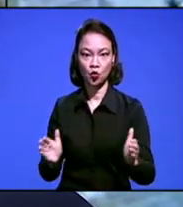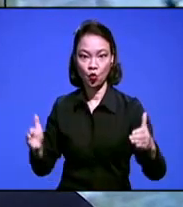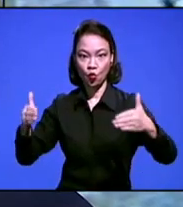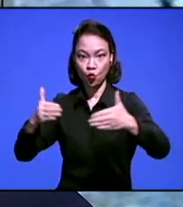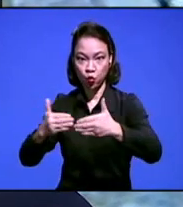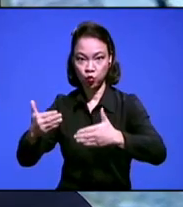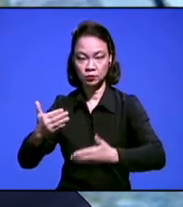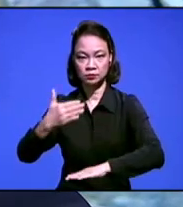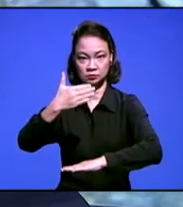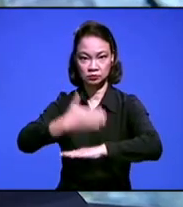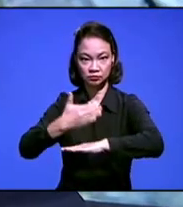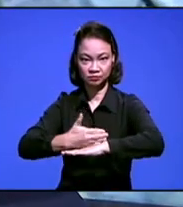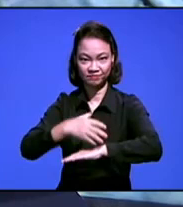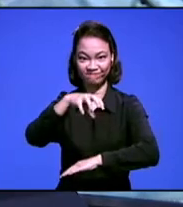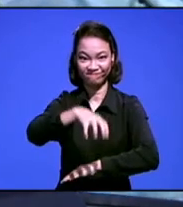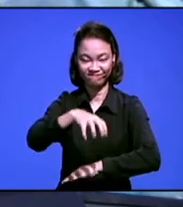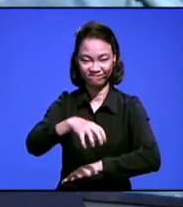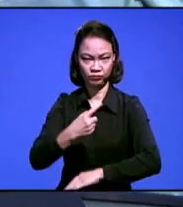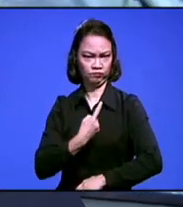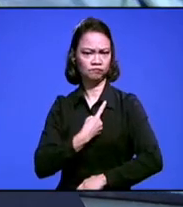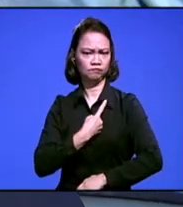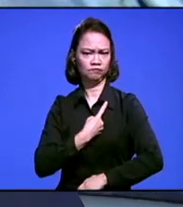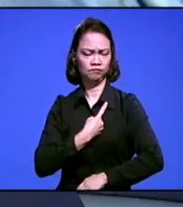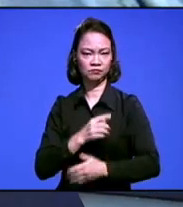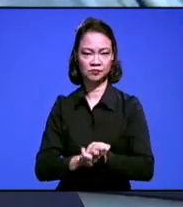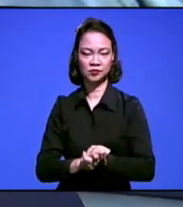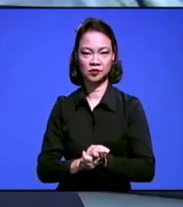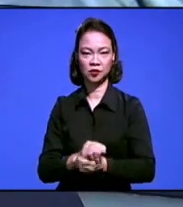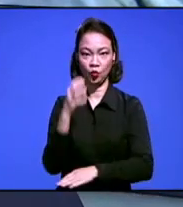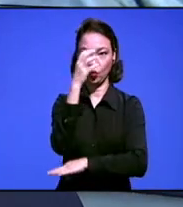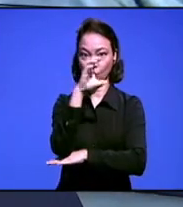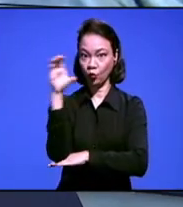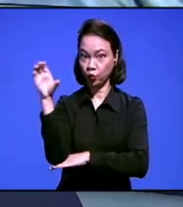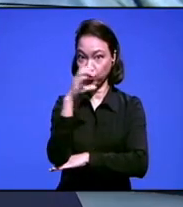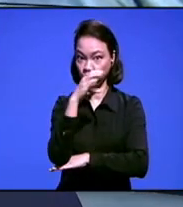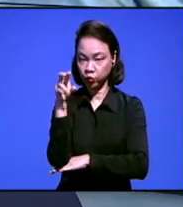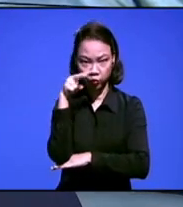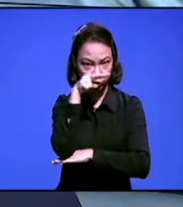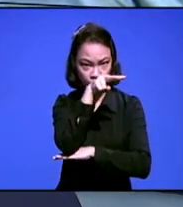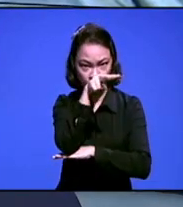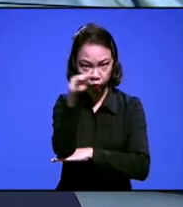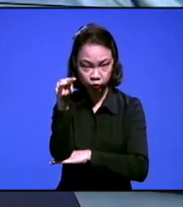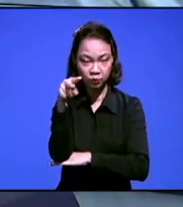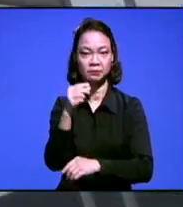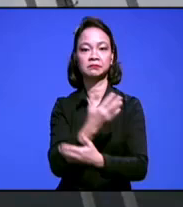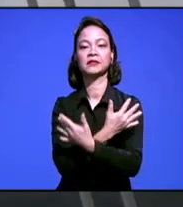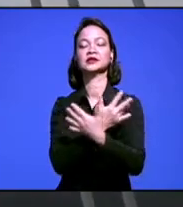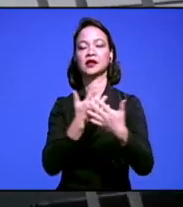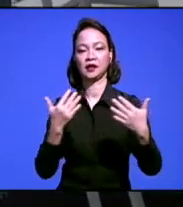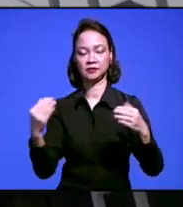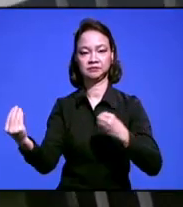masuk ke wilayahnya karantina Mandiri ini juga disertai pemasangan CCTV guna memantau pergerakan warga